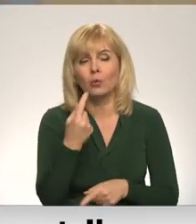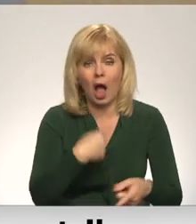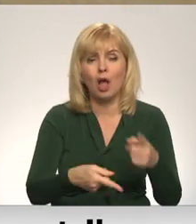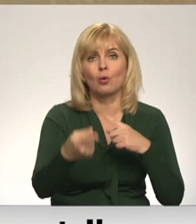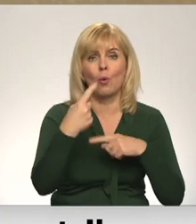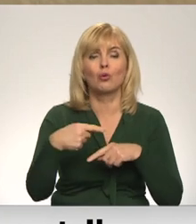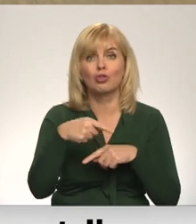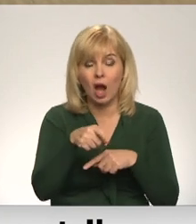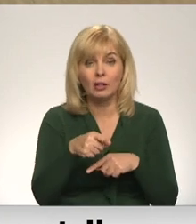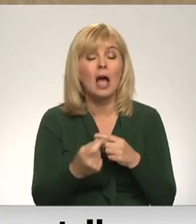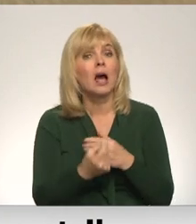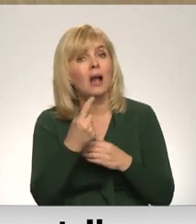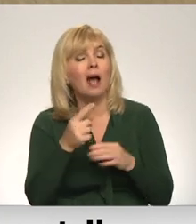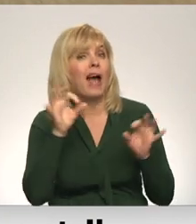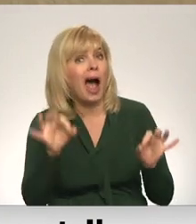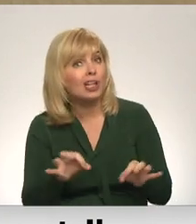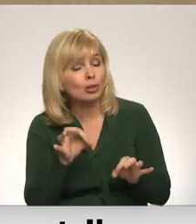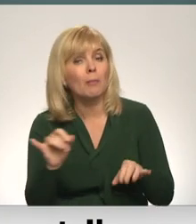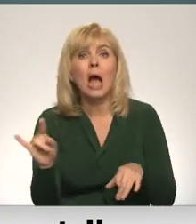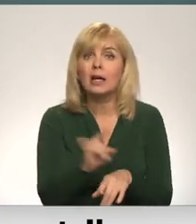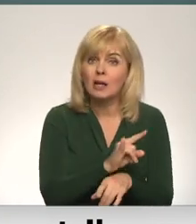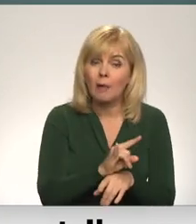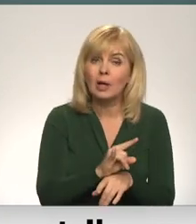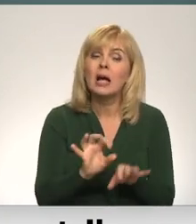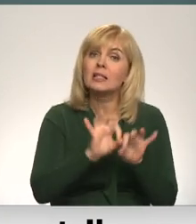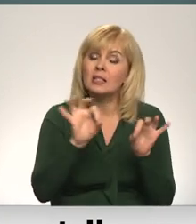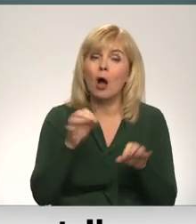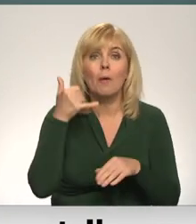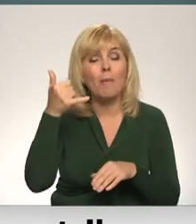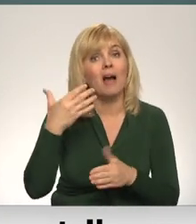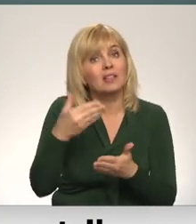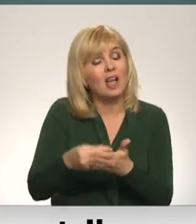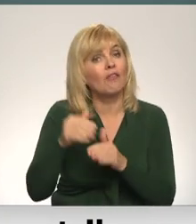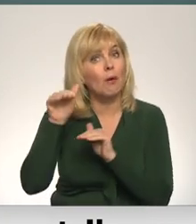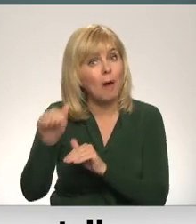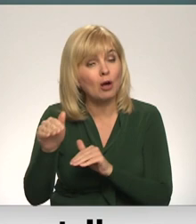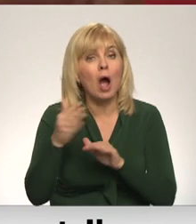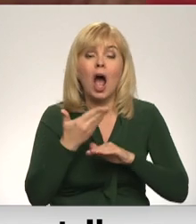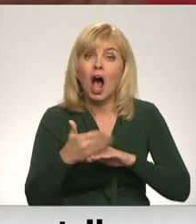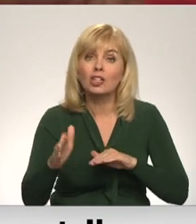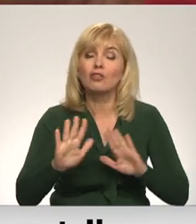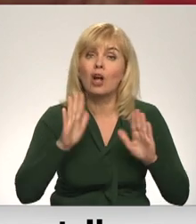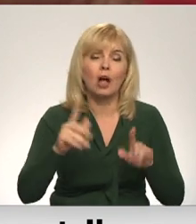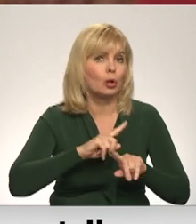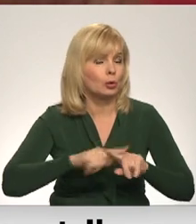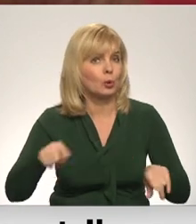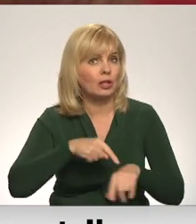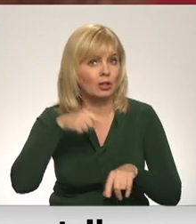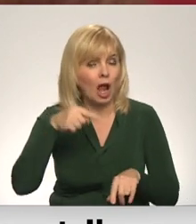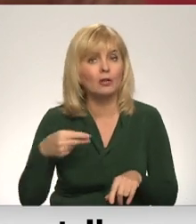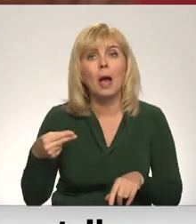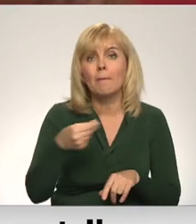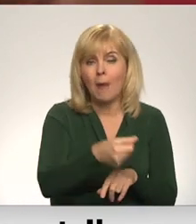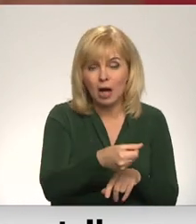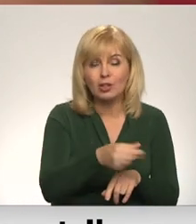atgūšana. Ja radušās aizdomas par krāpniecību, vispirms jāsazinās ar savu banku. Atsevišķos gadījumos ātri reaģējot maksājumu